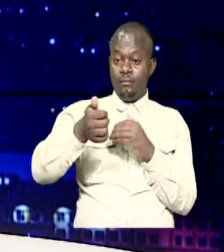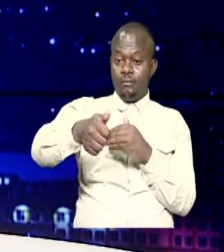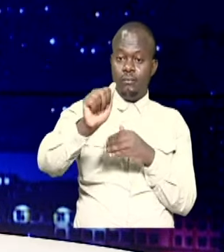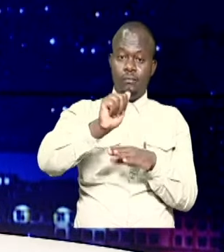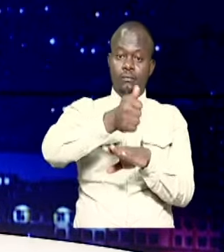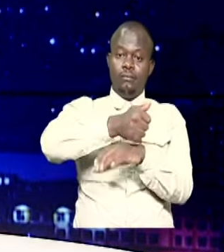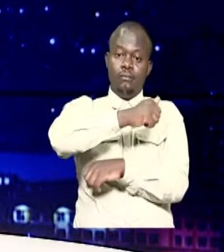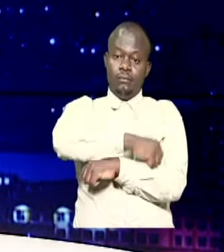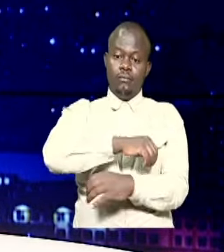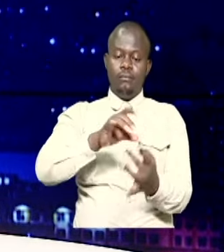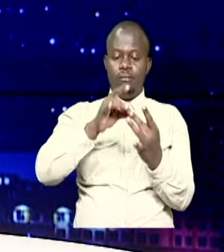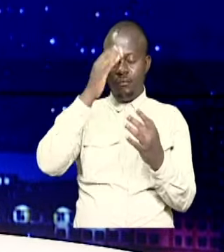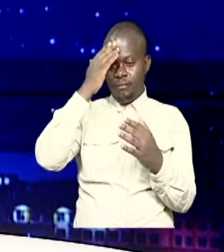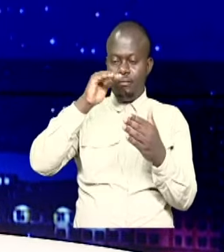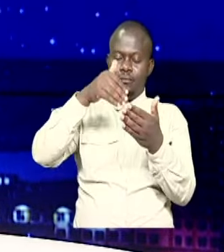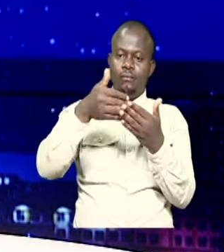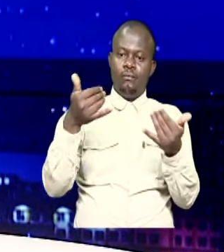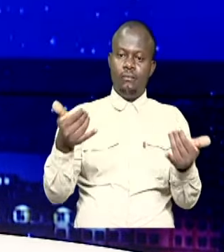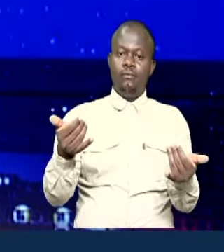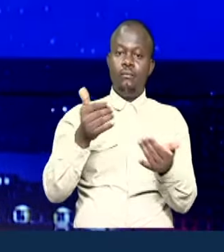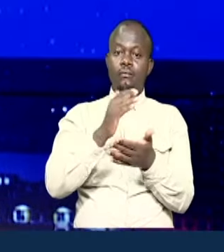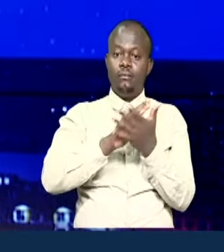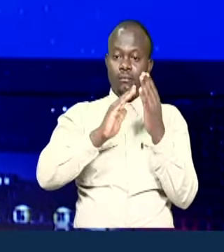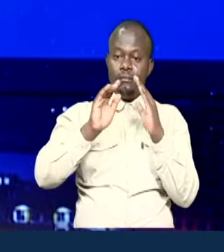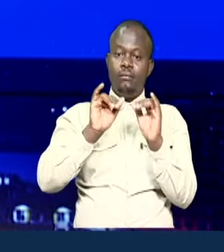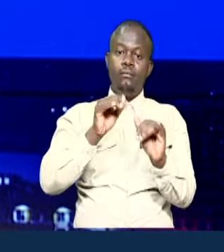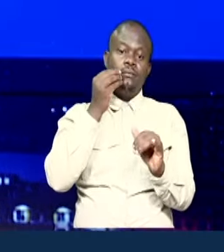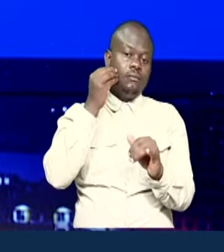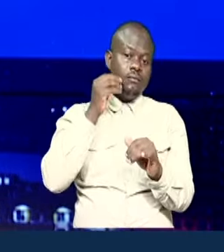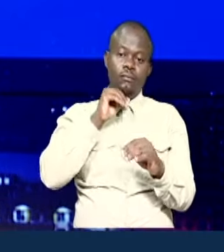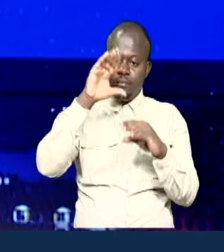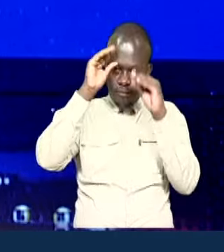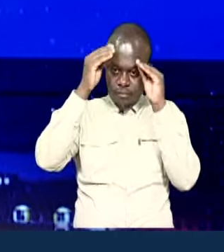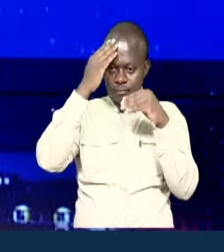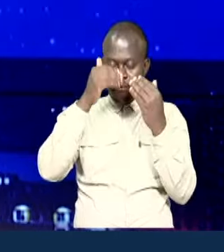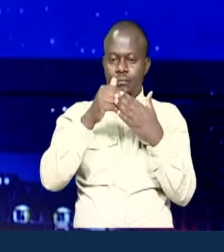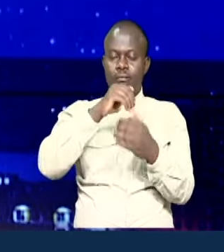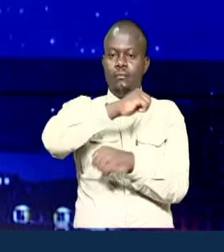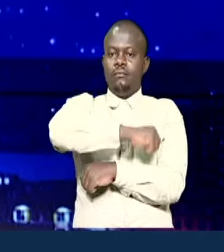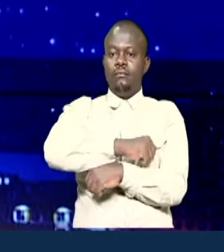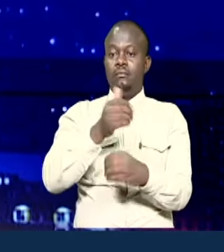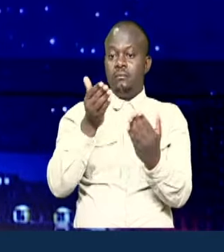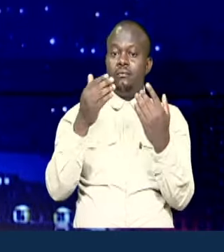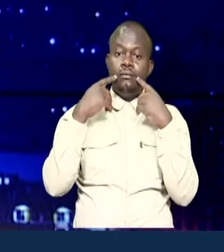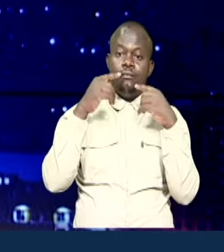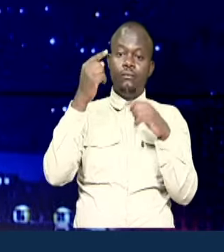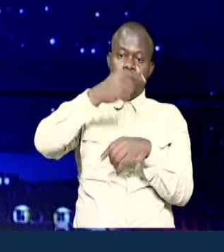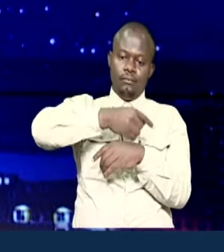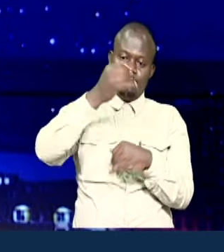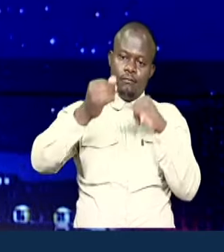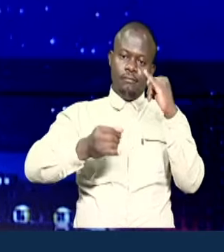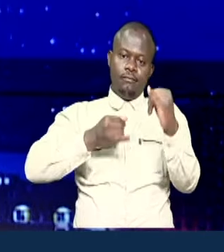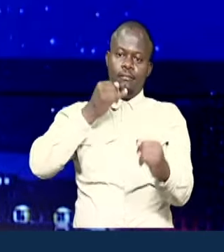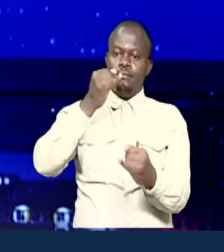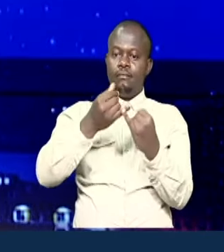bashyirirwaho amashuri yihariye, kuko kugeza ubu ngo hari abahize mu rugo batiga bitewe n'uko nta mashuri ahari. Babivugira rero mu munsi